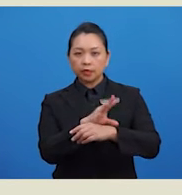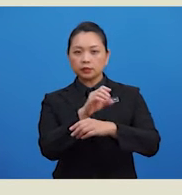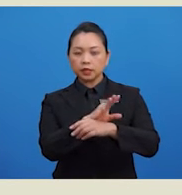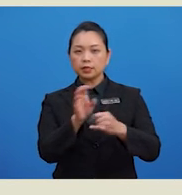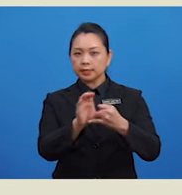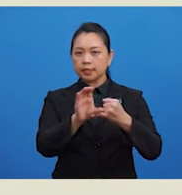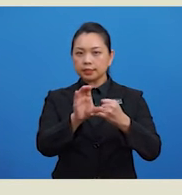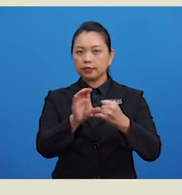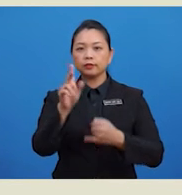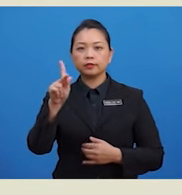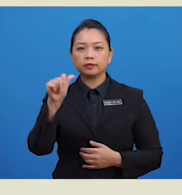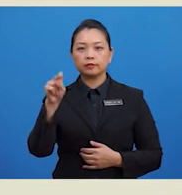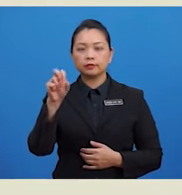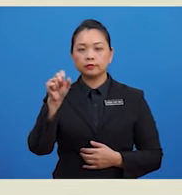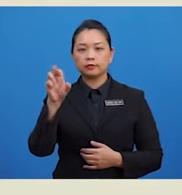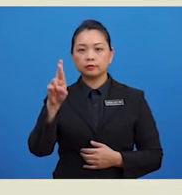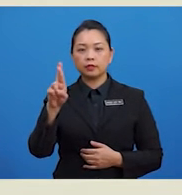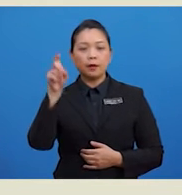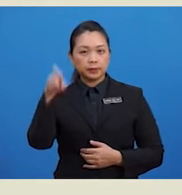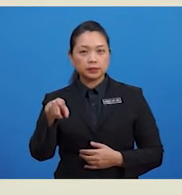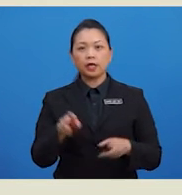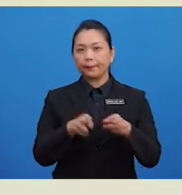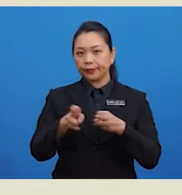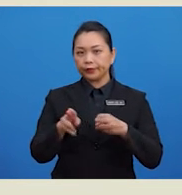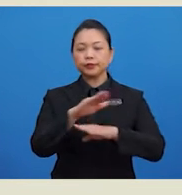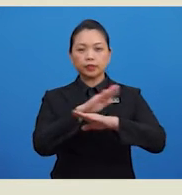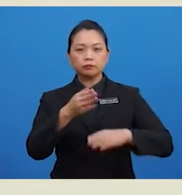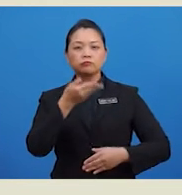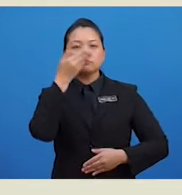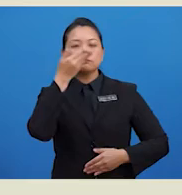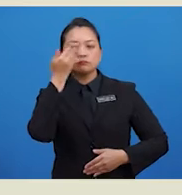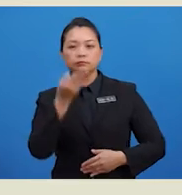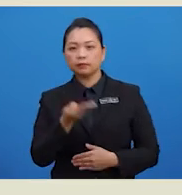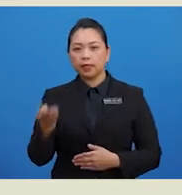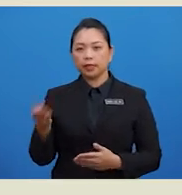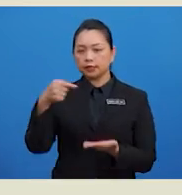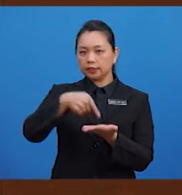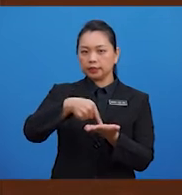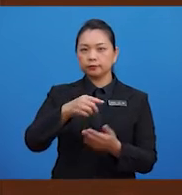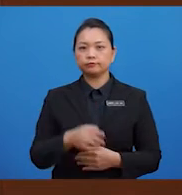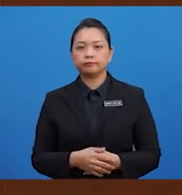kanser. Oleh itu, pastikan pengendali tidak menghidu bahan ini.